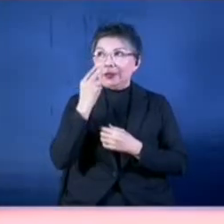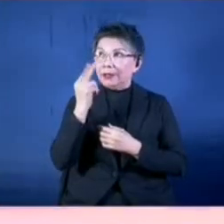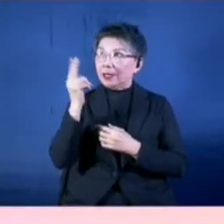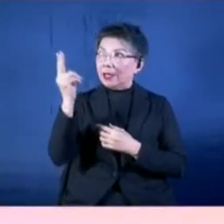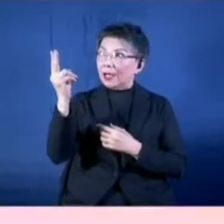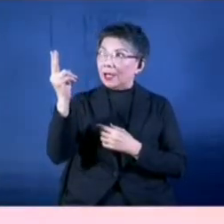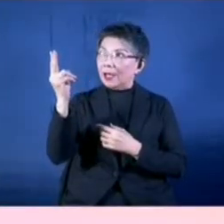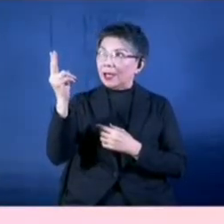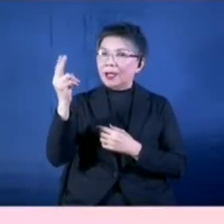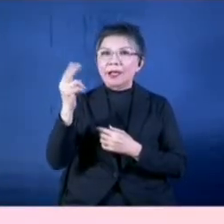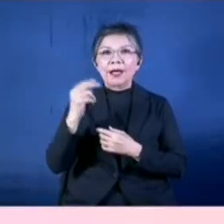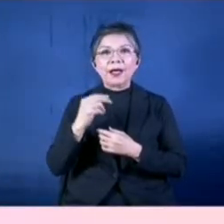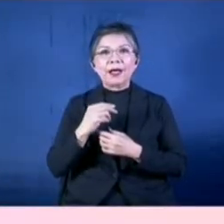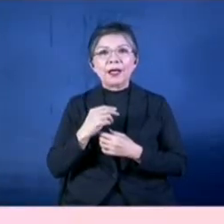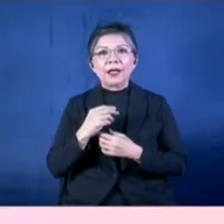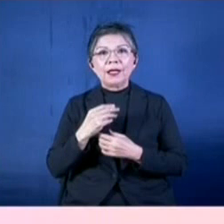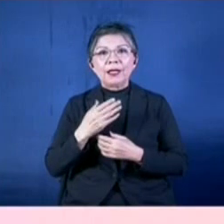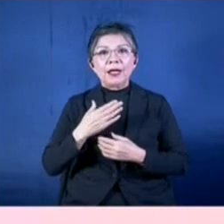Di sana